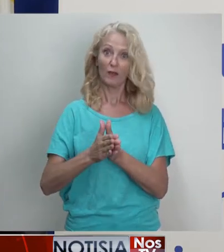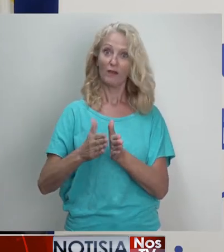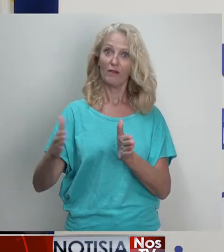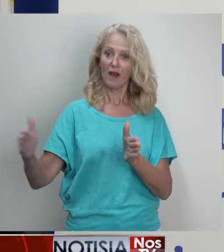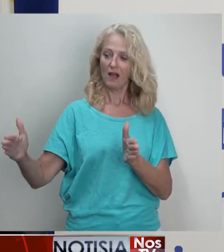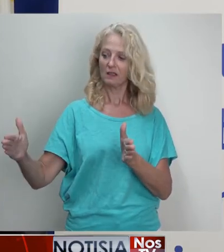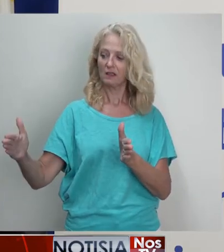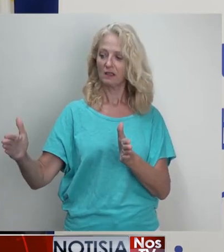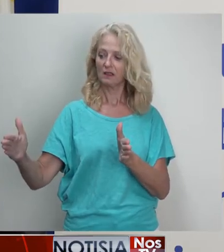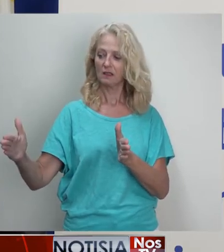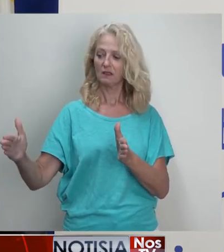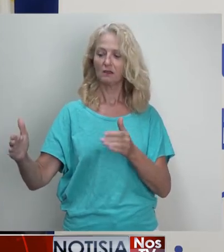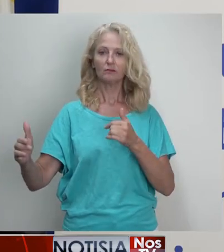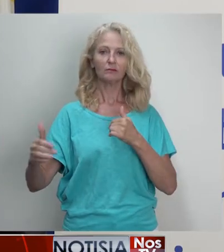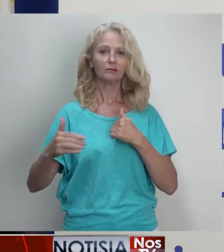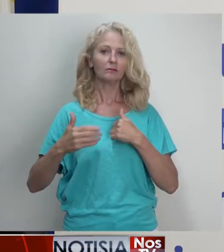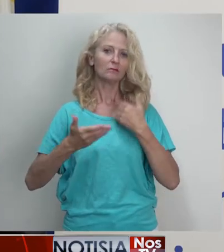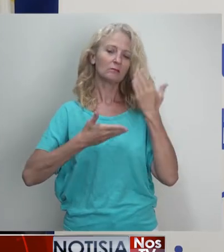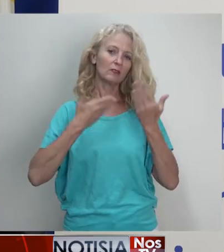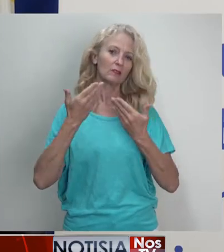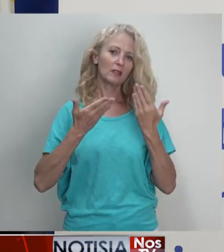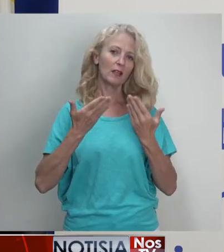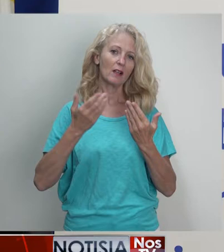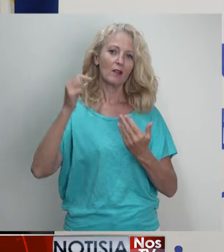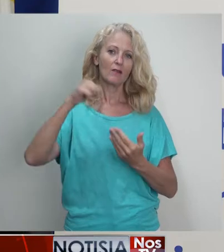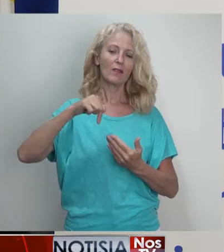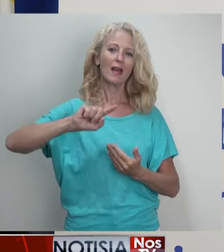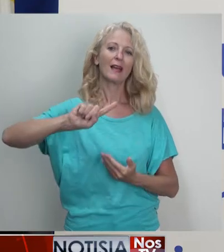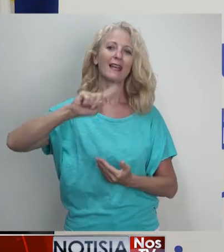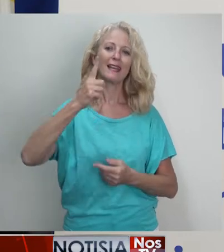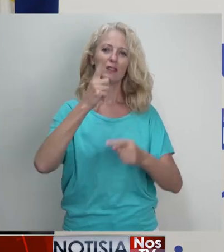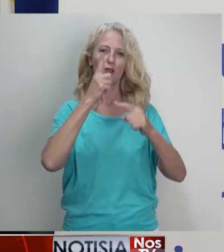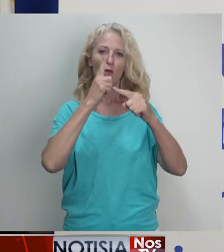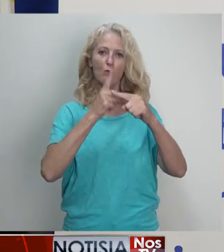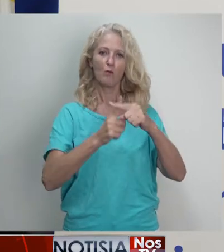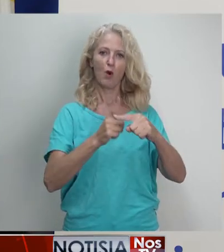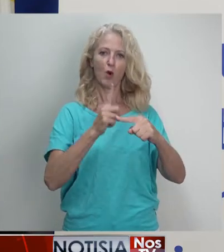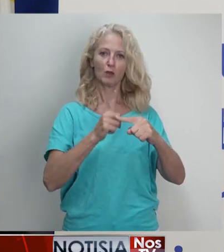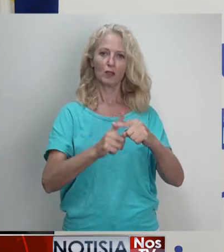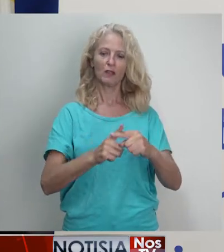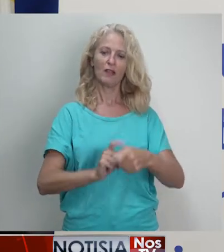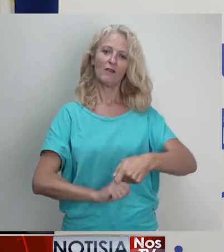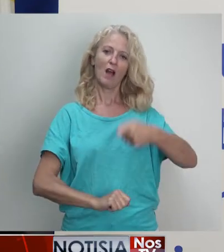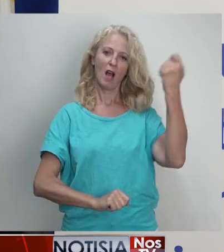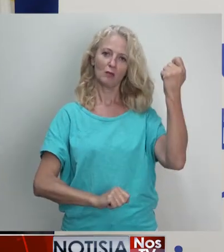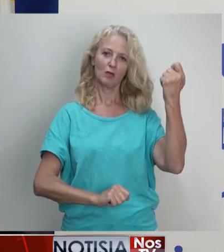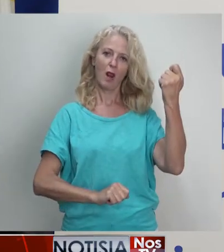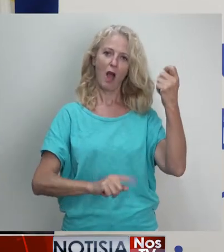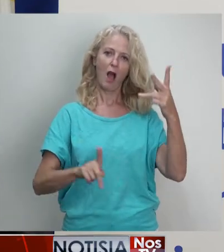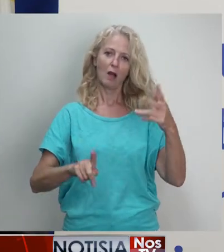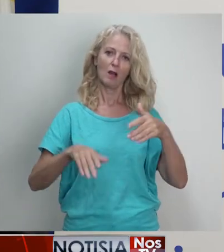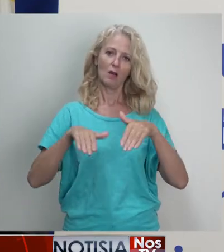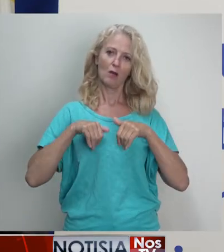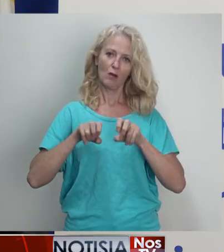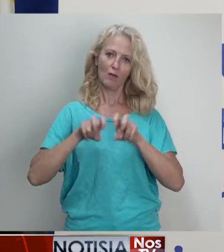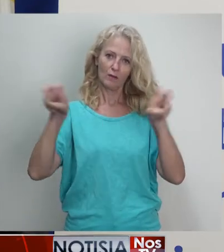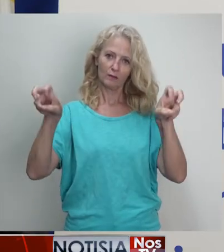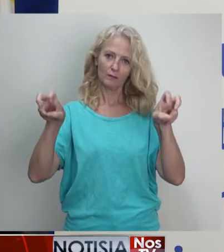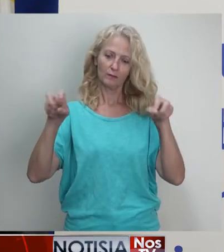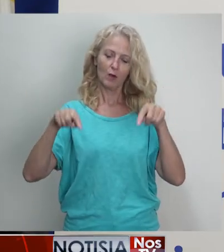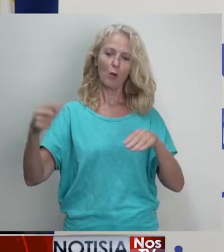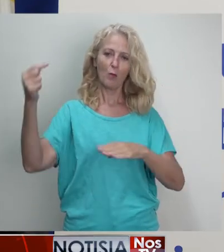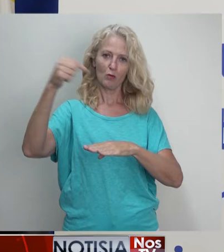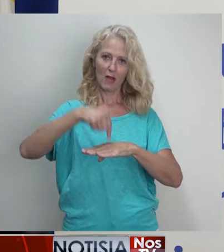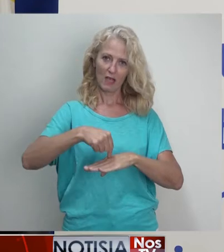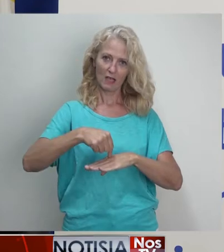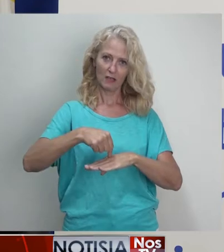Ik wil vandaag bekendmaken dat wij een eerste positieve uitslag hebben van het COVID-19 op Bonaire. Het virus is